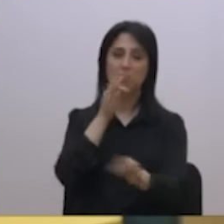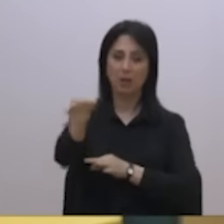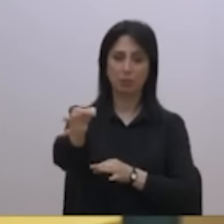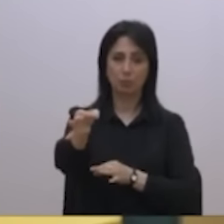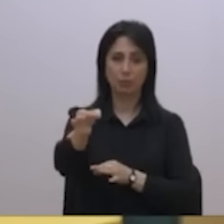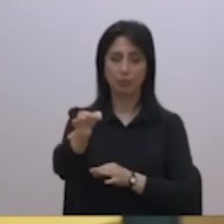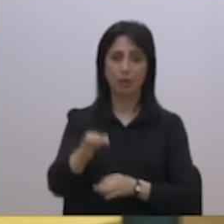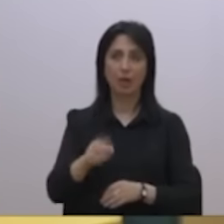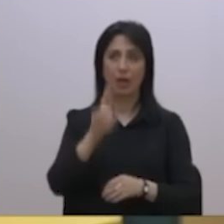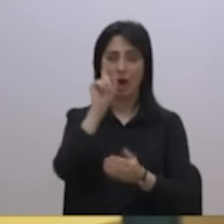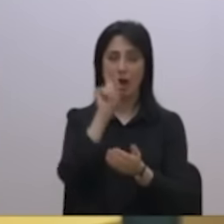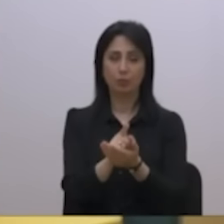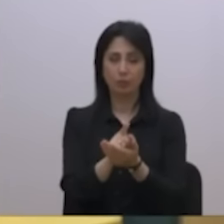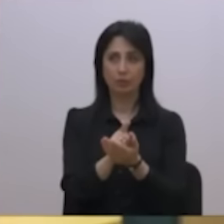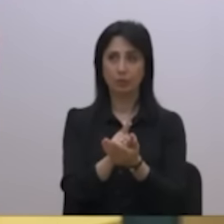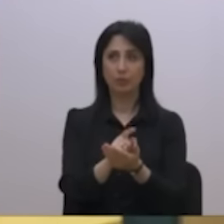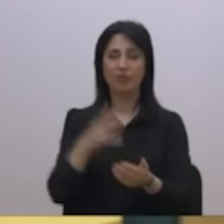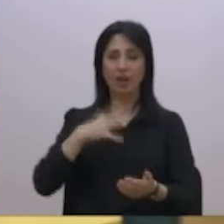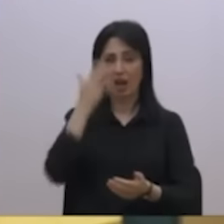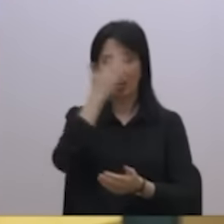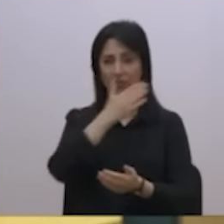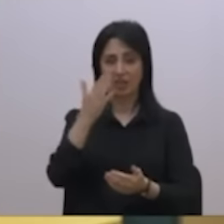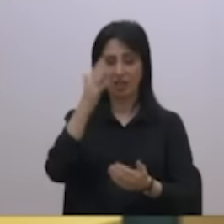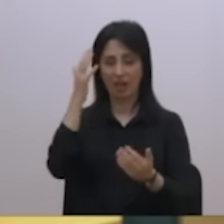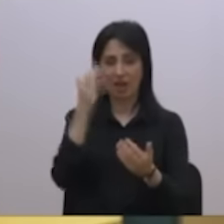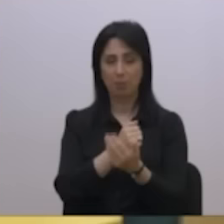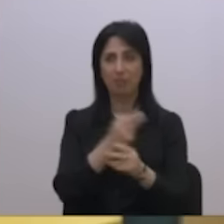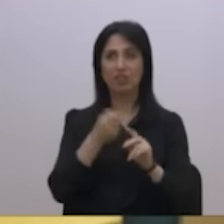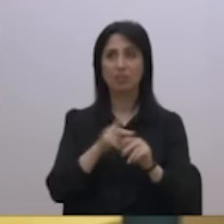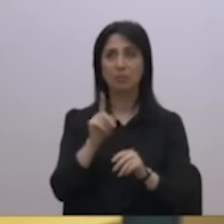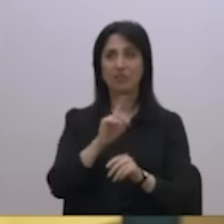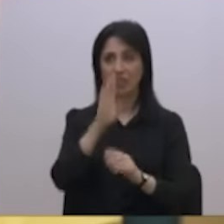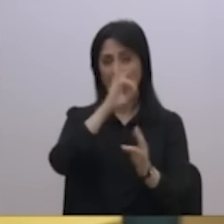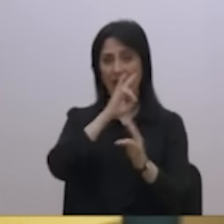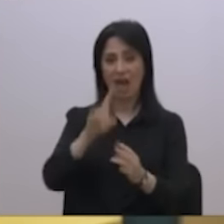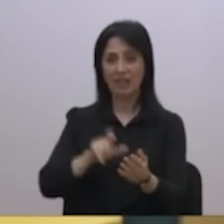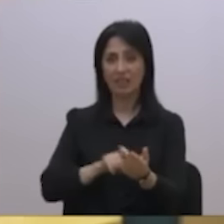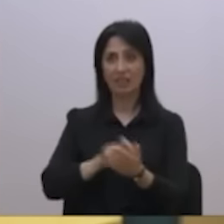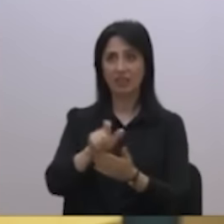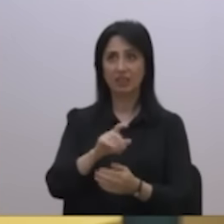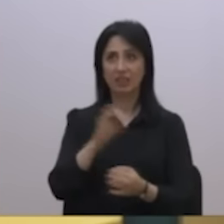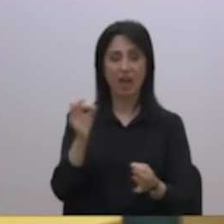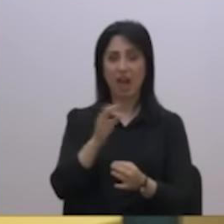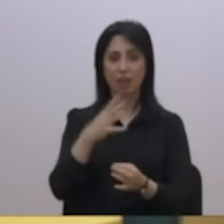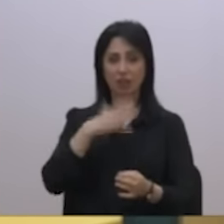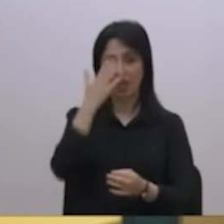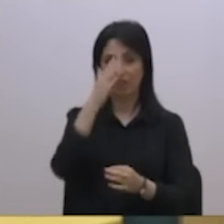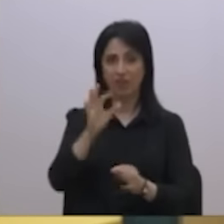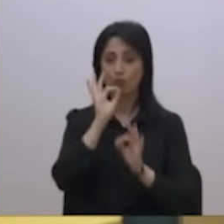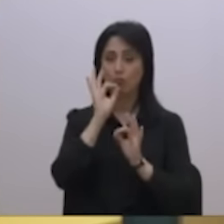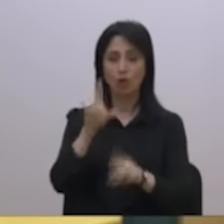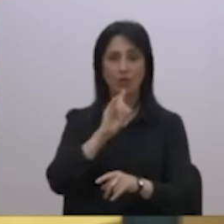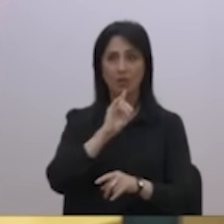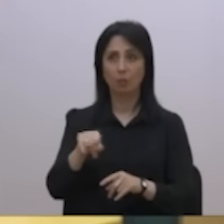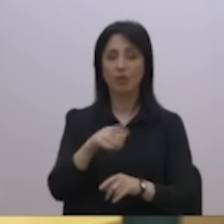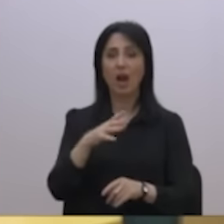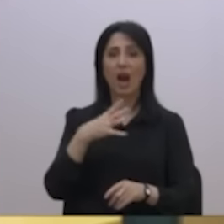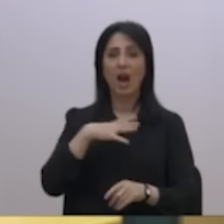პასუხს და აუცილებლად ქართველი ხალხი გამოიმარჯვებს, იმიტომ რომ ღალატის გზას არასდროს ქართველიერი არ აირჩევს.